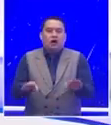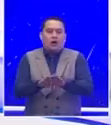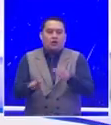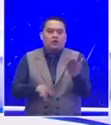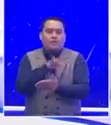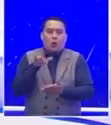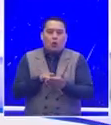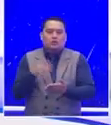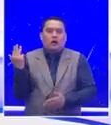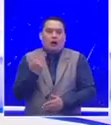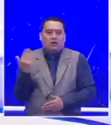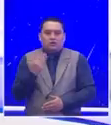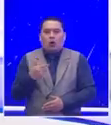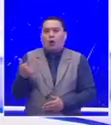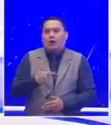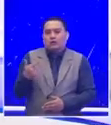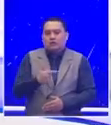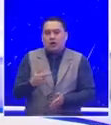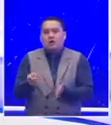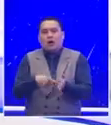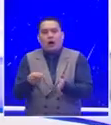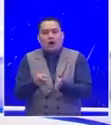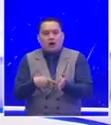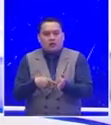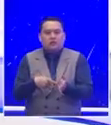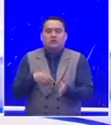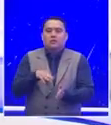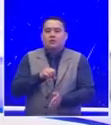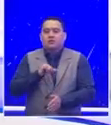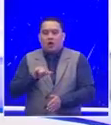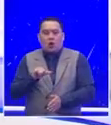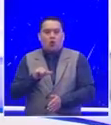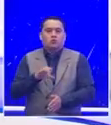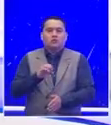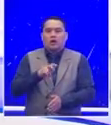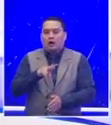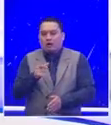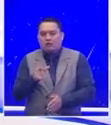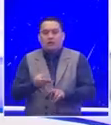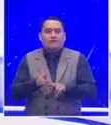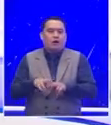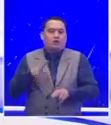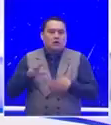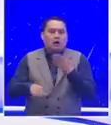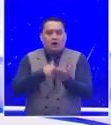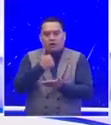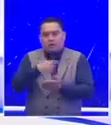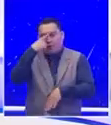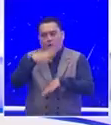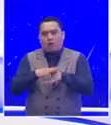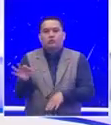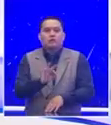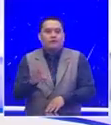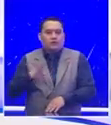закрыли Актау, Атырау, Караганды, Темиртау, Шахтинск и Сарань. Учитывая сложившуюся ситуацию в стране, глава Алматинской области